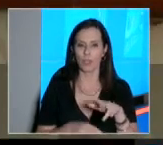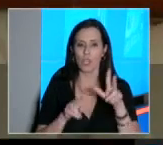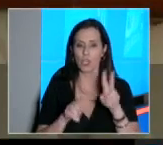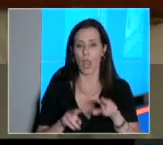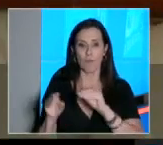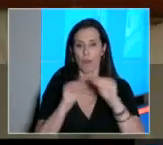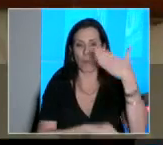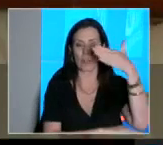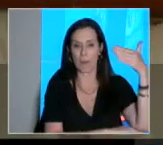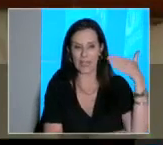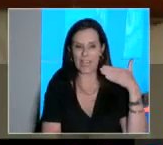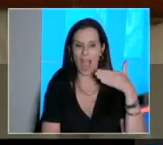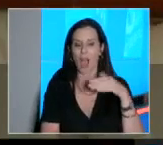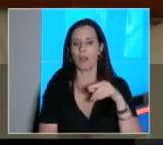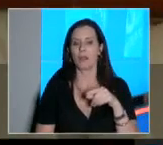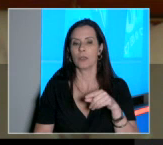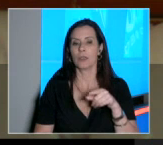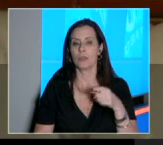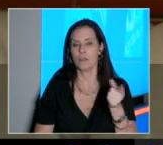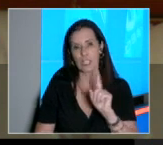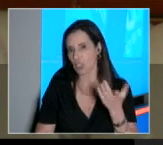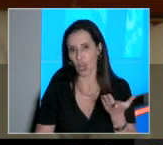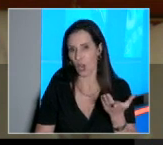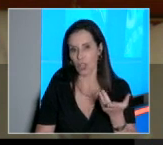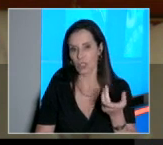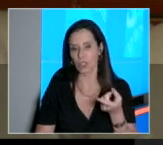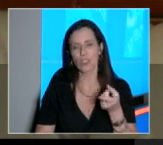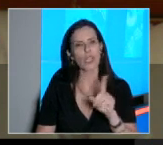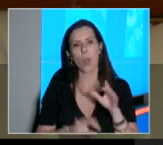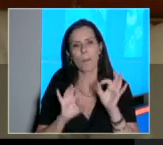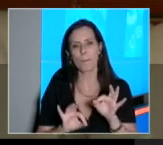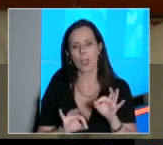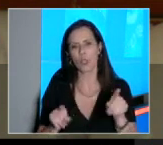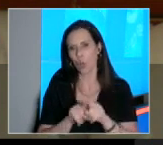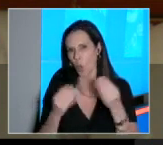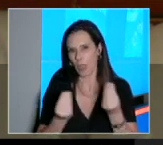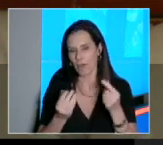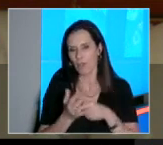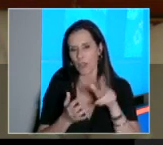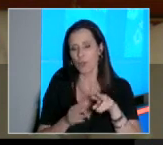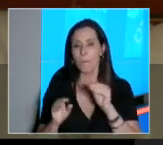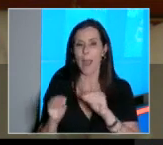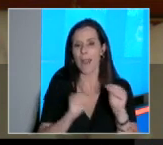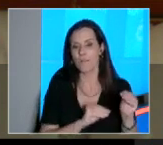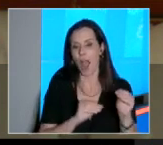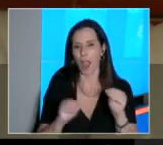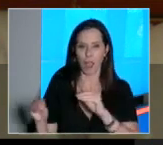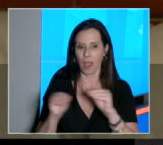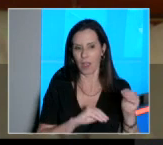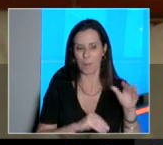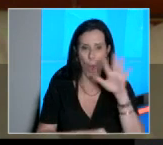לעבור ממדינה למדינה, וזה לא נחשב, כלומר, זה לא אותו סדר גודל, וגם יש מעבר פנימה